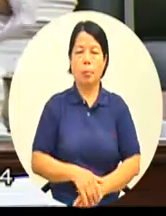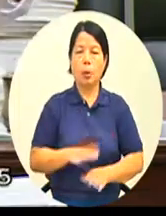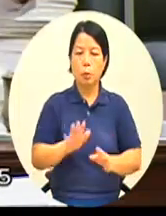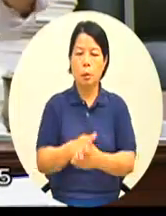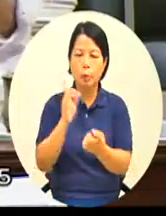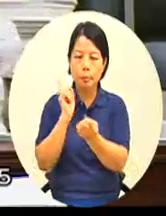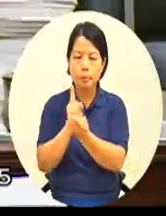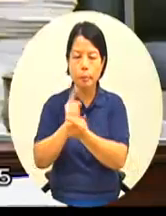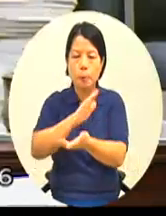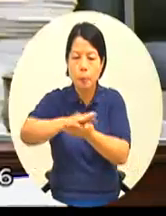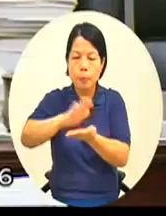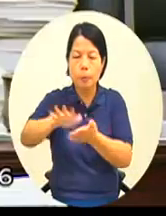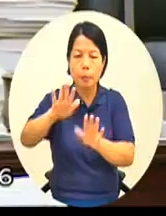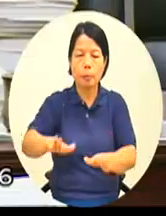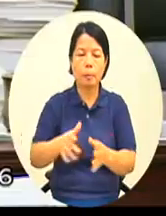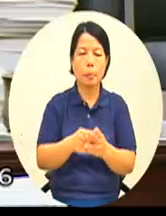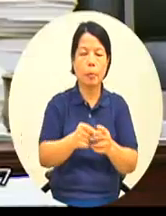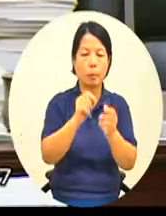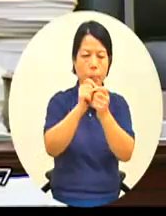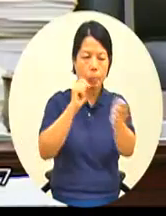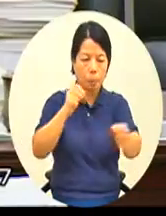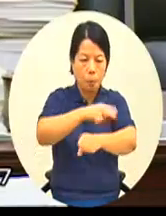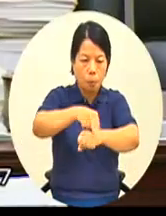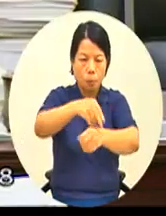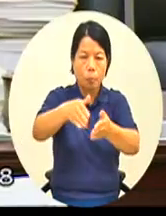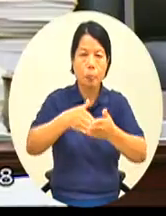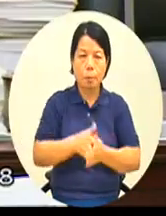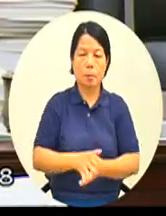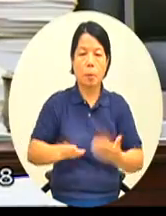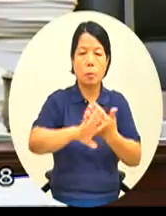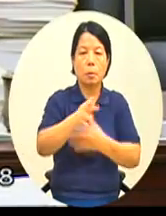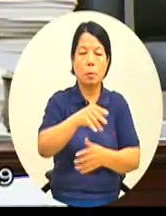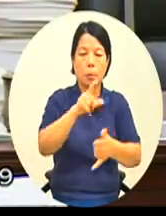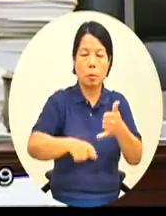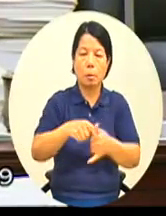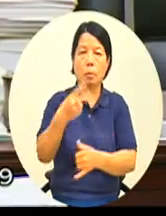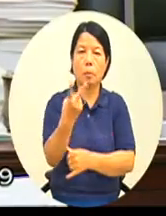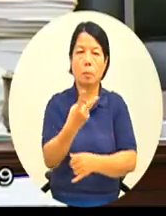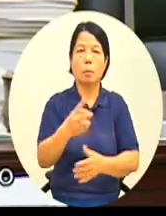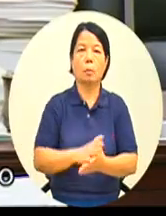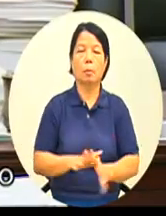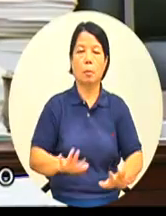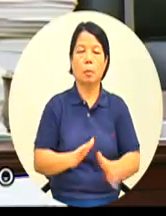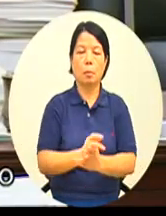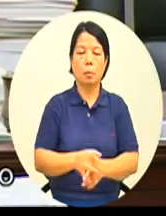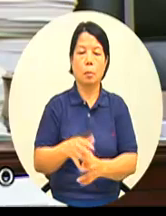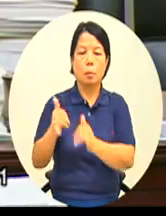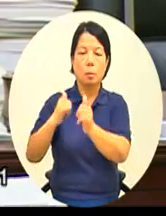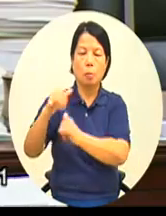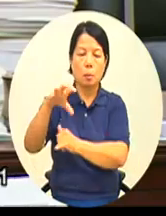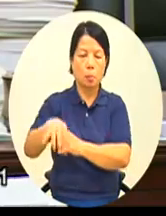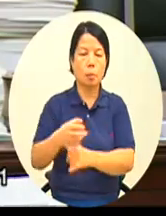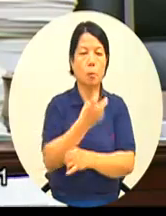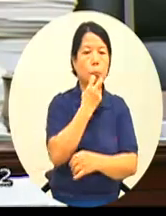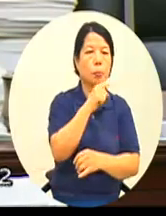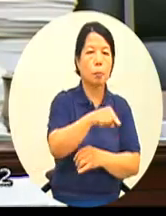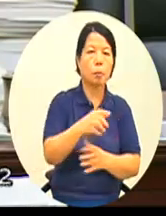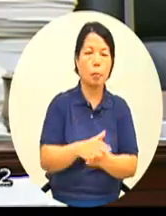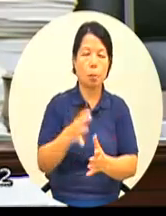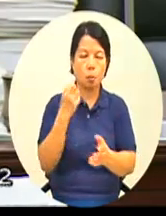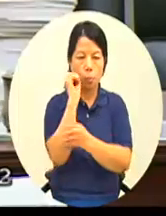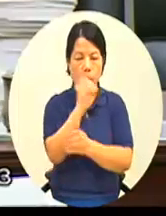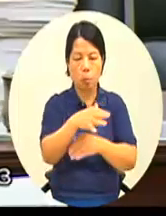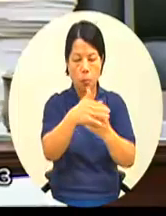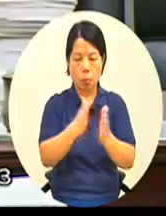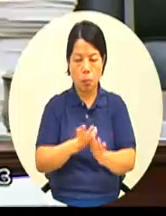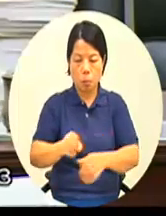也要所谓长久规划。但是有另外有2件也是希望说社会局跟中央能够反映，或是我们自己要有一个部门在规